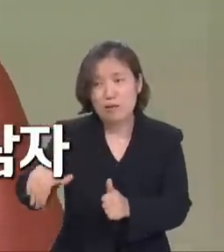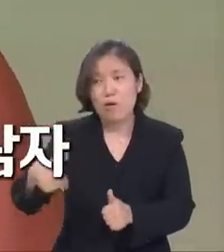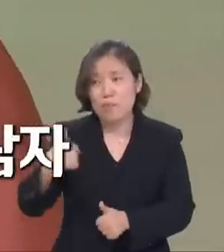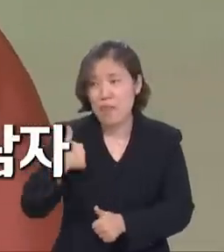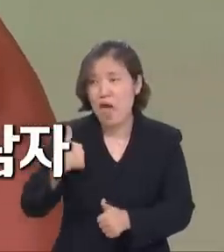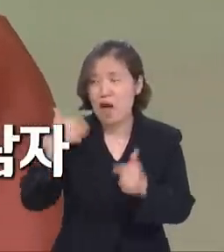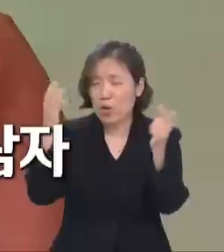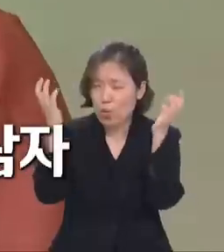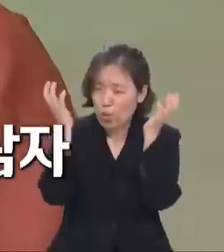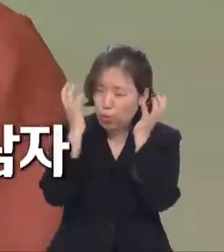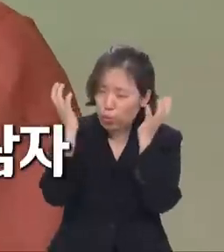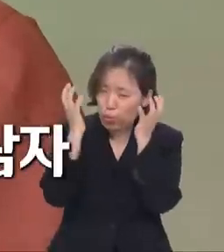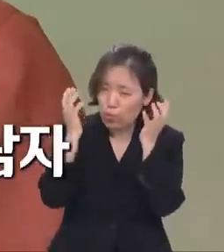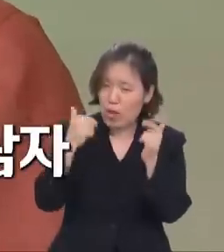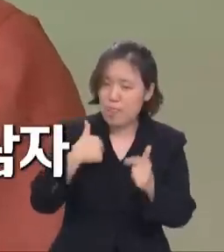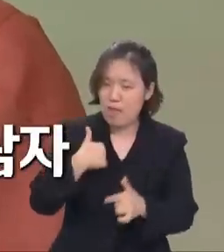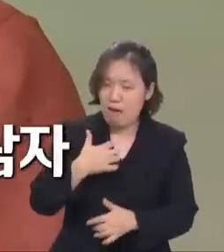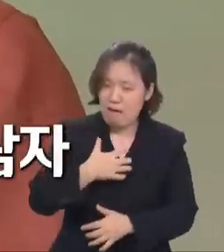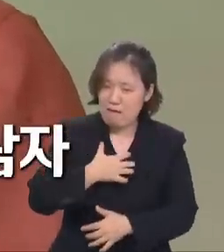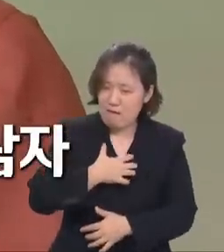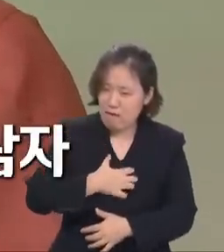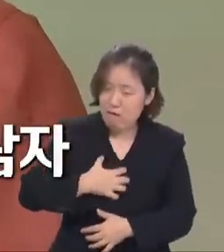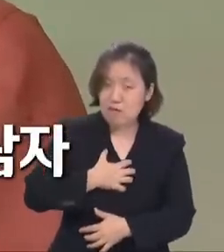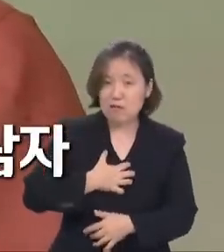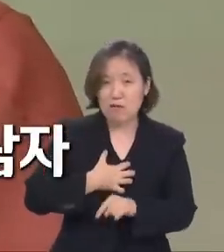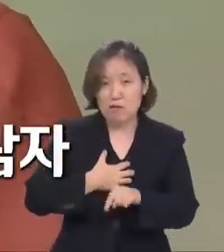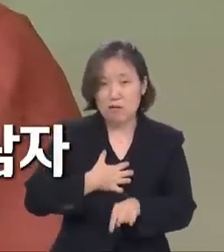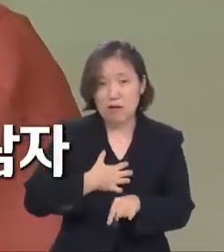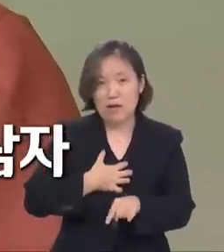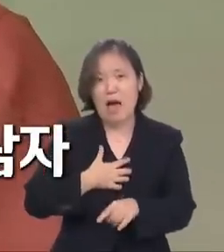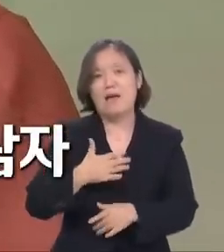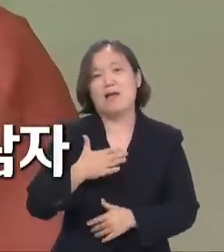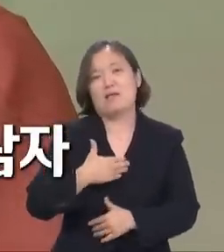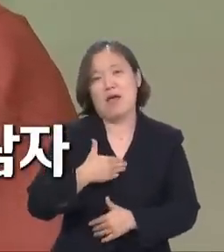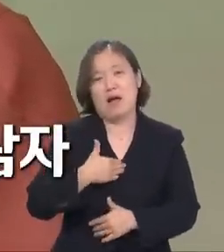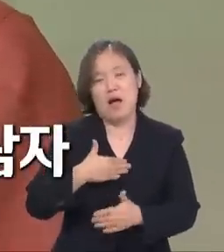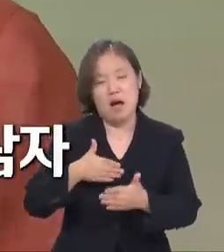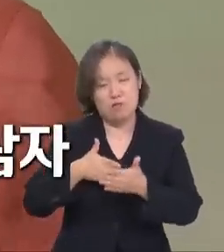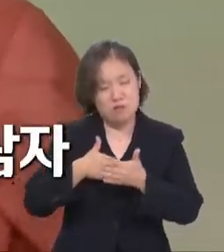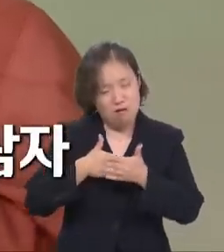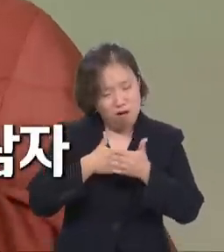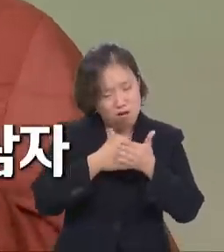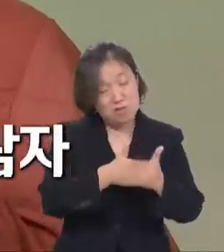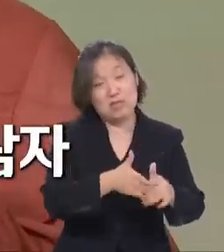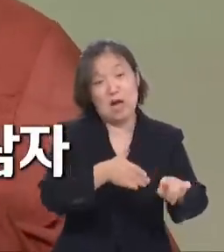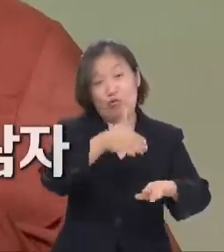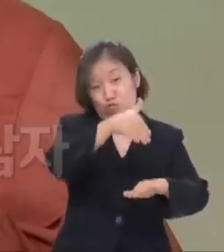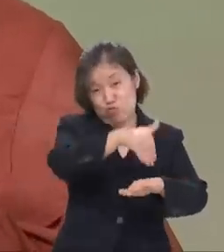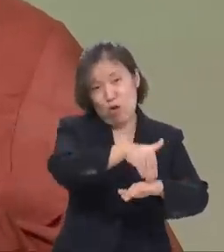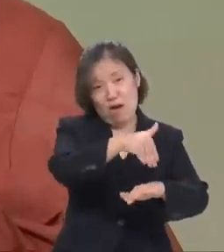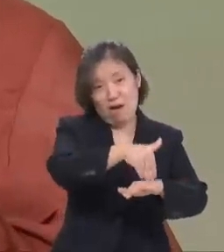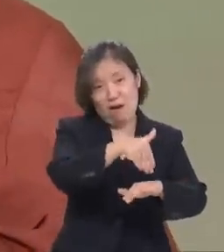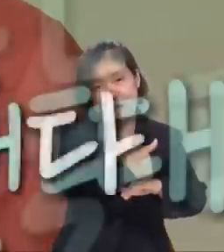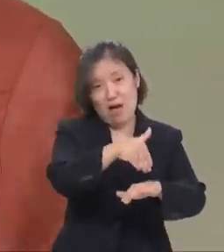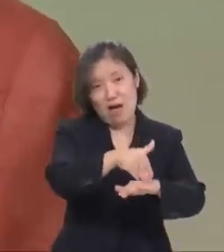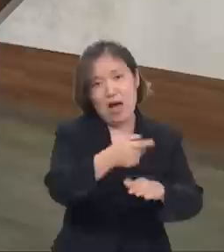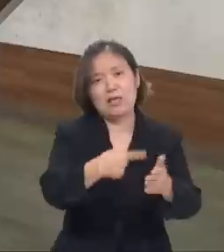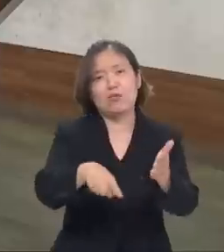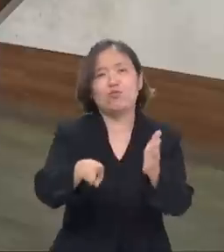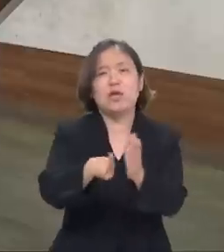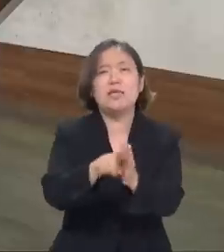시련을 내가 수행하고 정진하는 내 스승으로 삼자